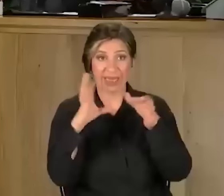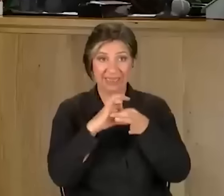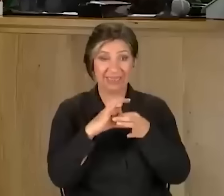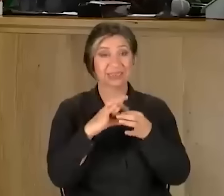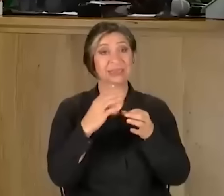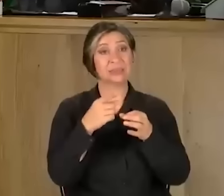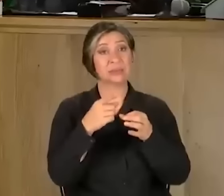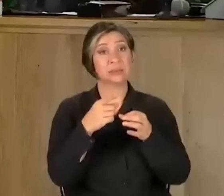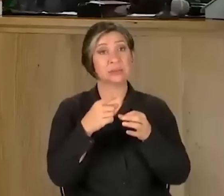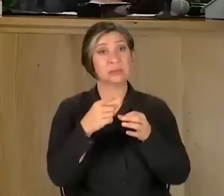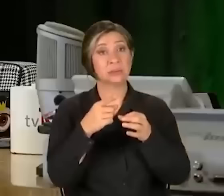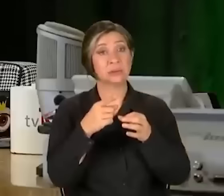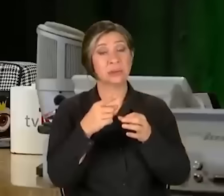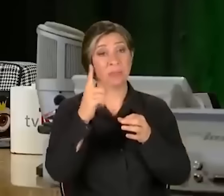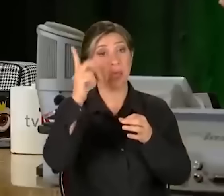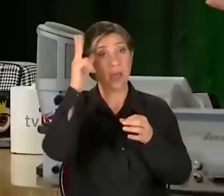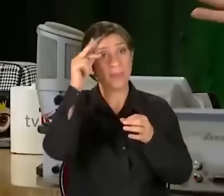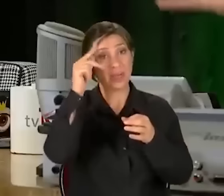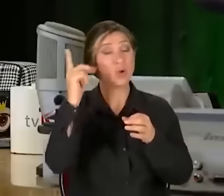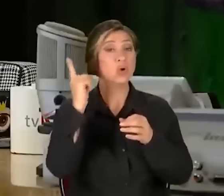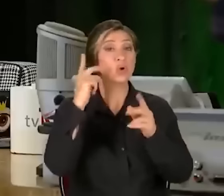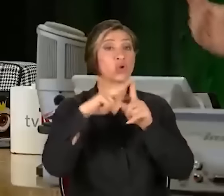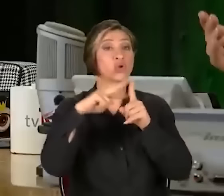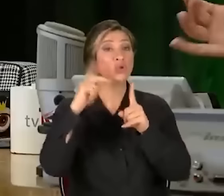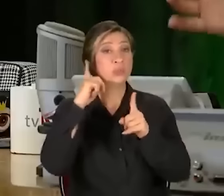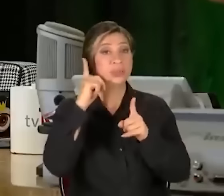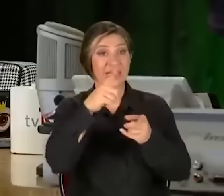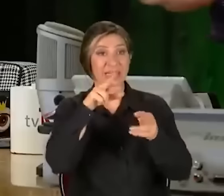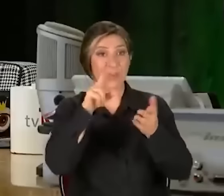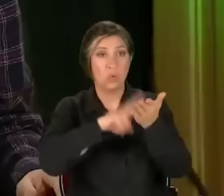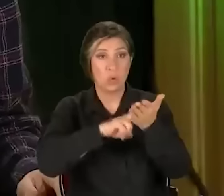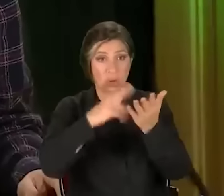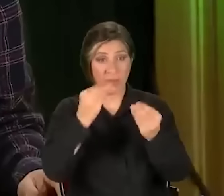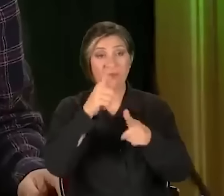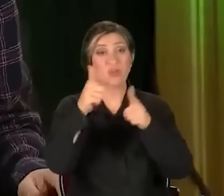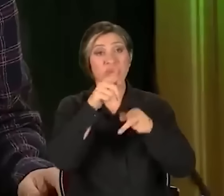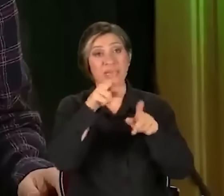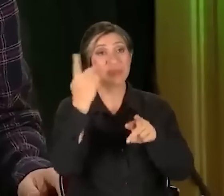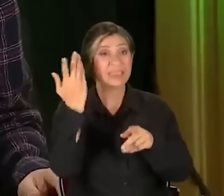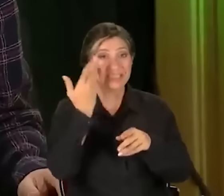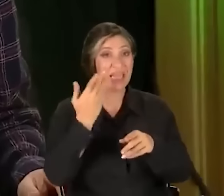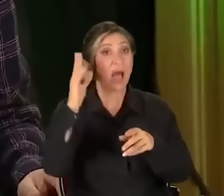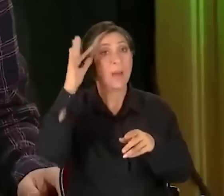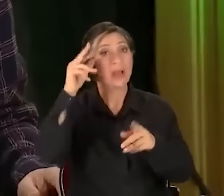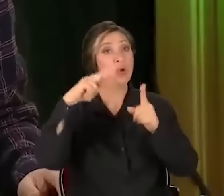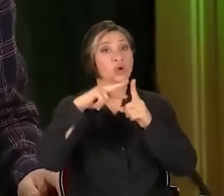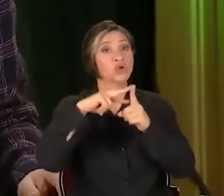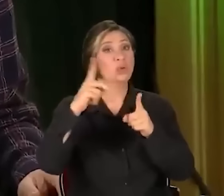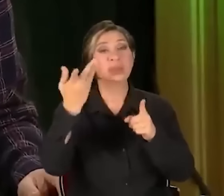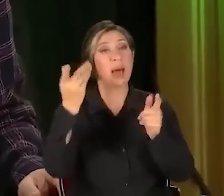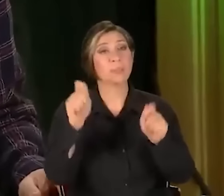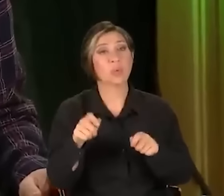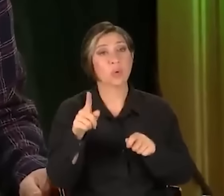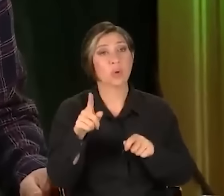işin içindesin. Peki bir Amerikalı YouTuber, mesela senin kadar abonesi olan ya da videoları senin kadar izlenen bir Amerikalı YouTuber